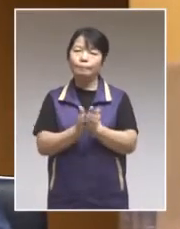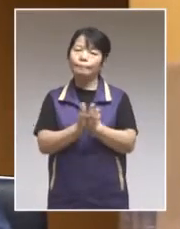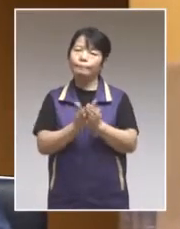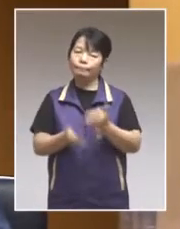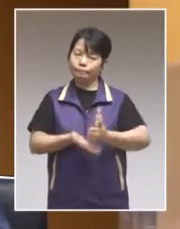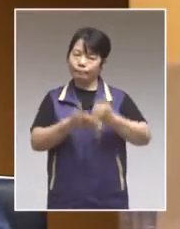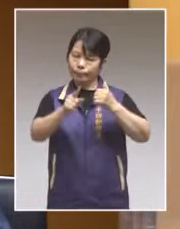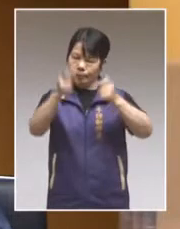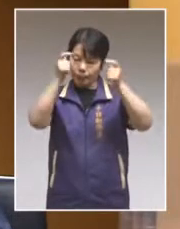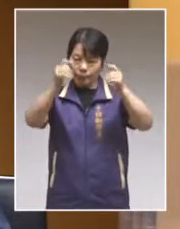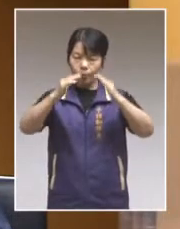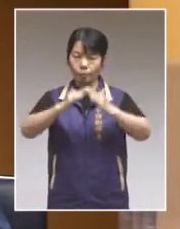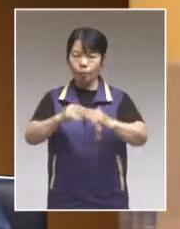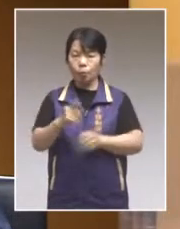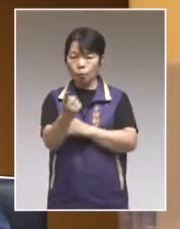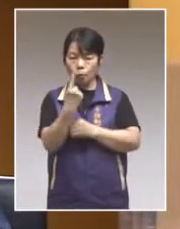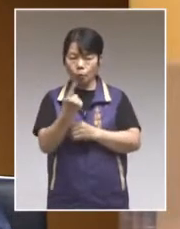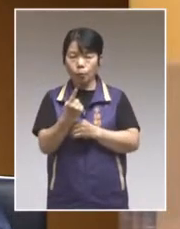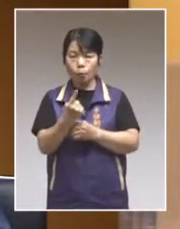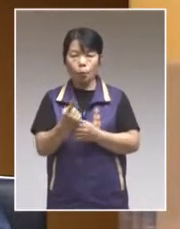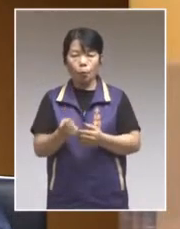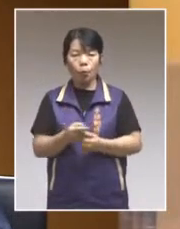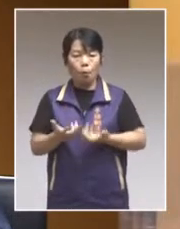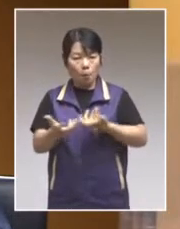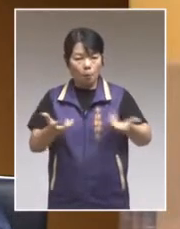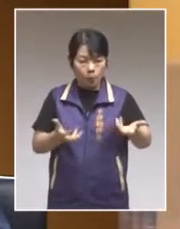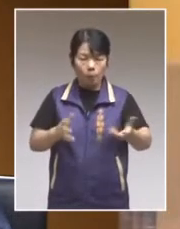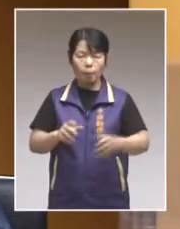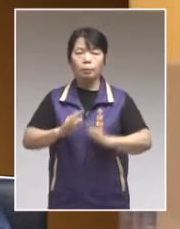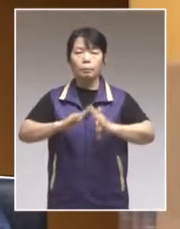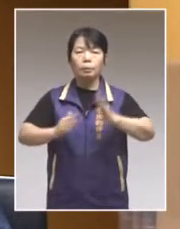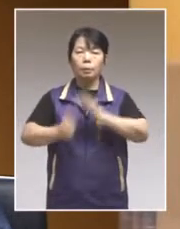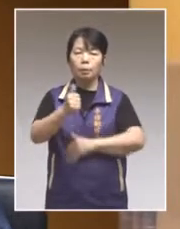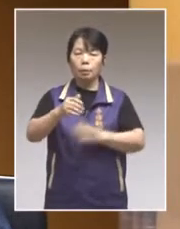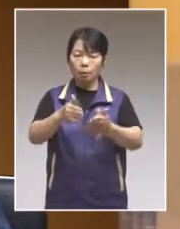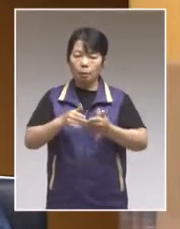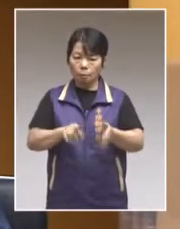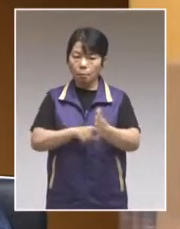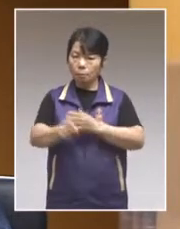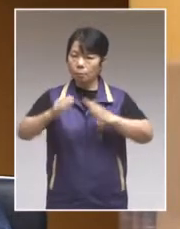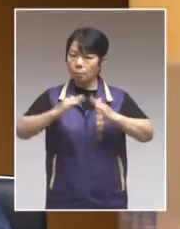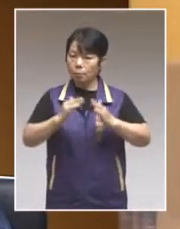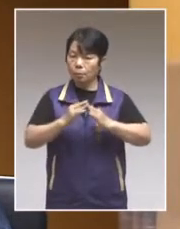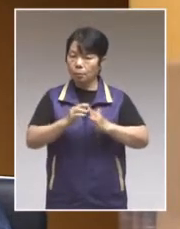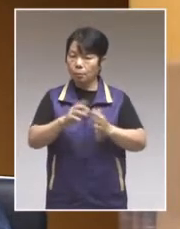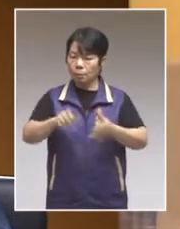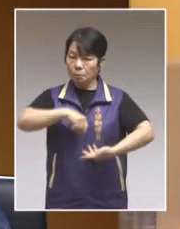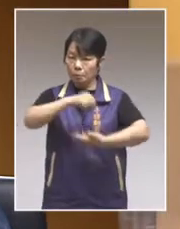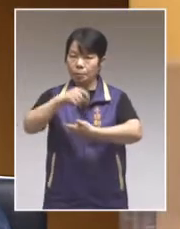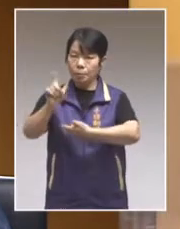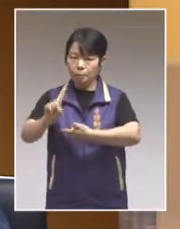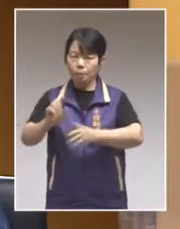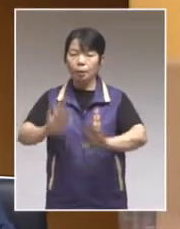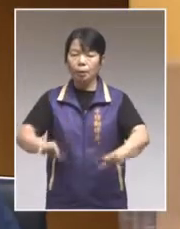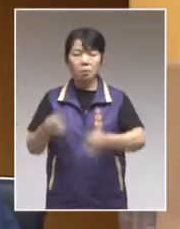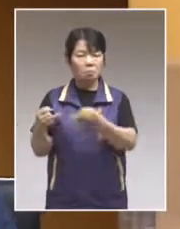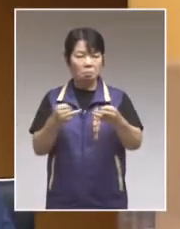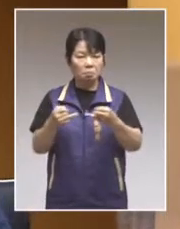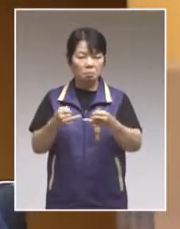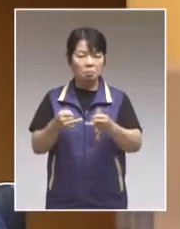提前做源头分流哈，那想请教说市长到底是采用哪些专家的意见，那么实际成效是不是可以说明一